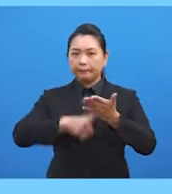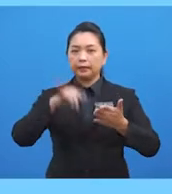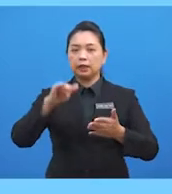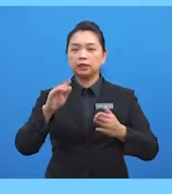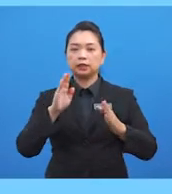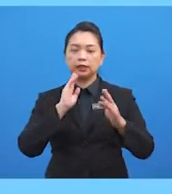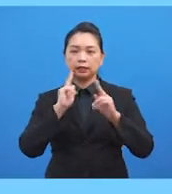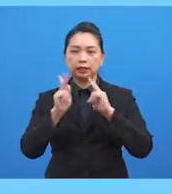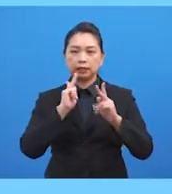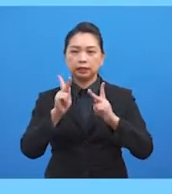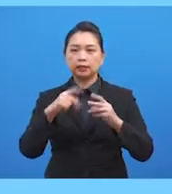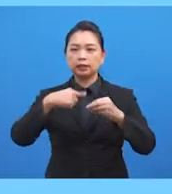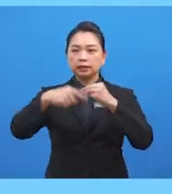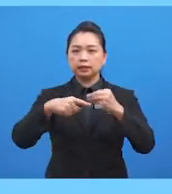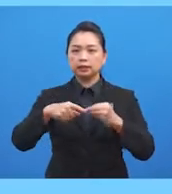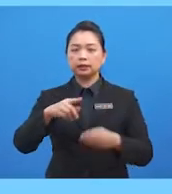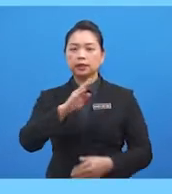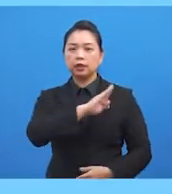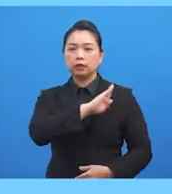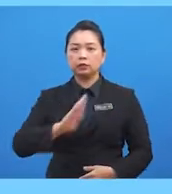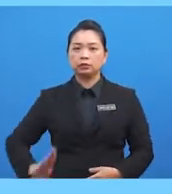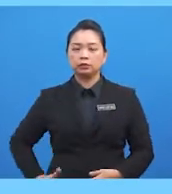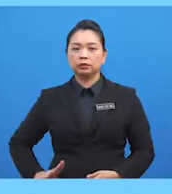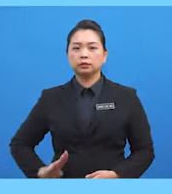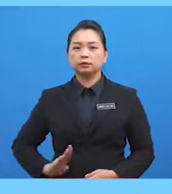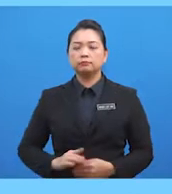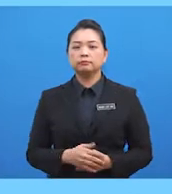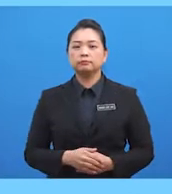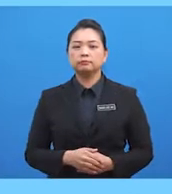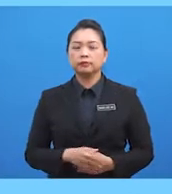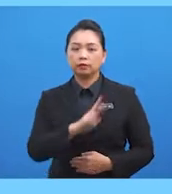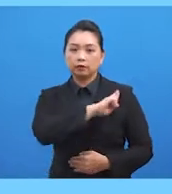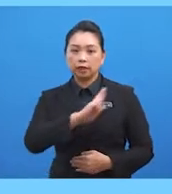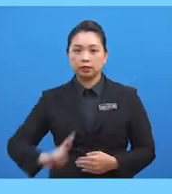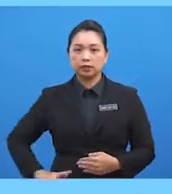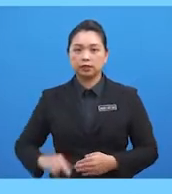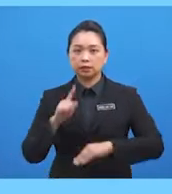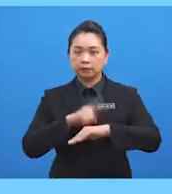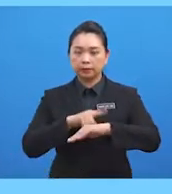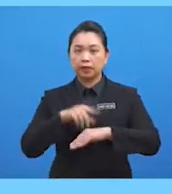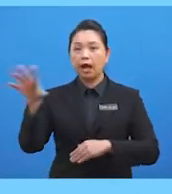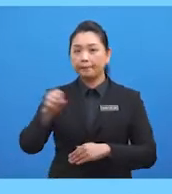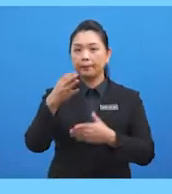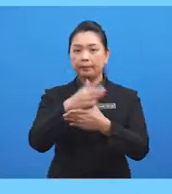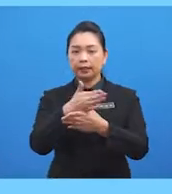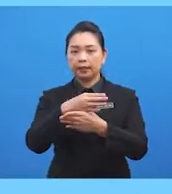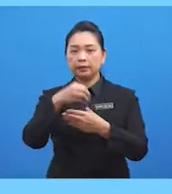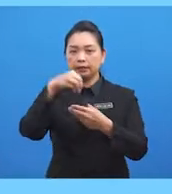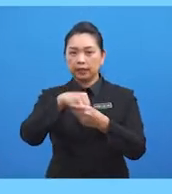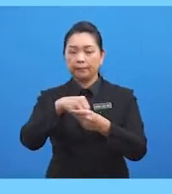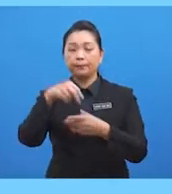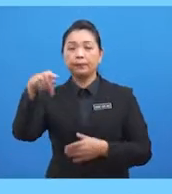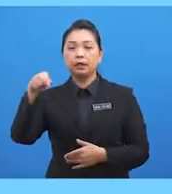yang diperkatakan tentang Yang di-Pertuan Agong atau Raja semasa mengambil bahagian